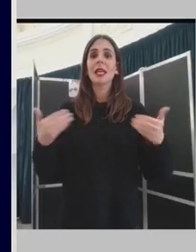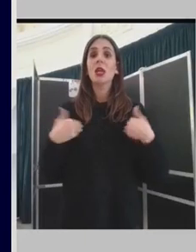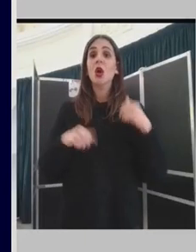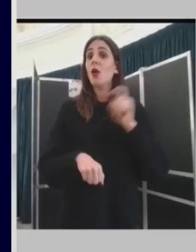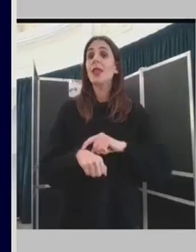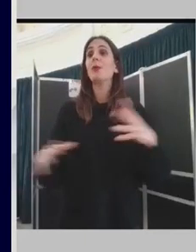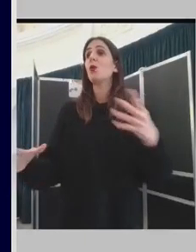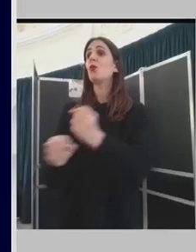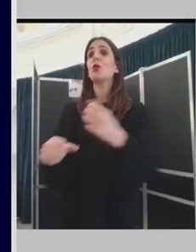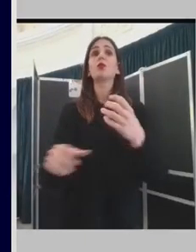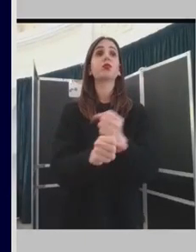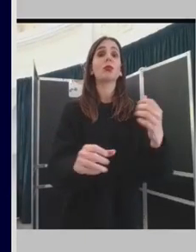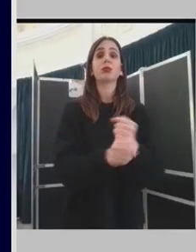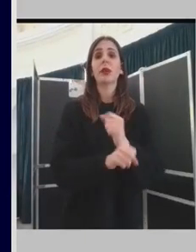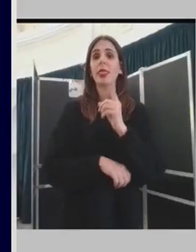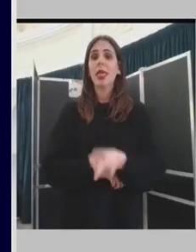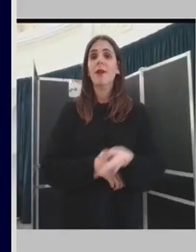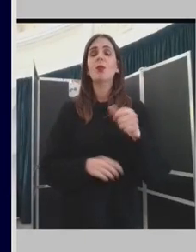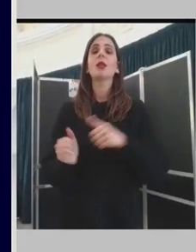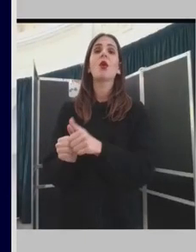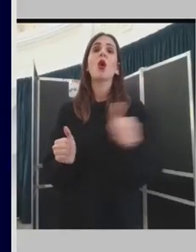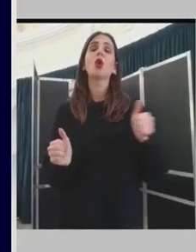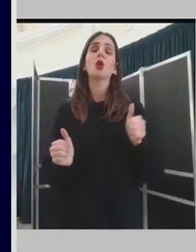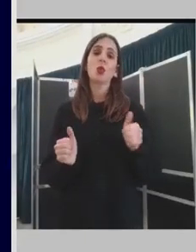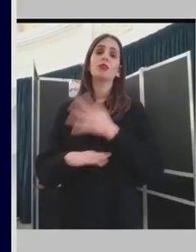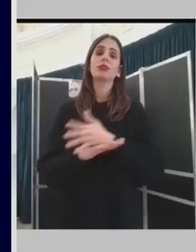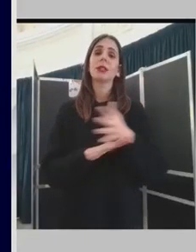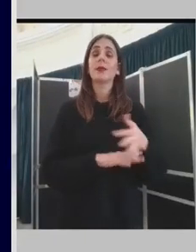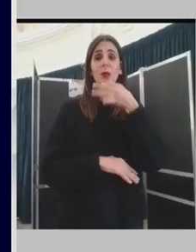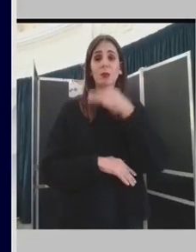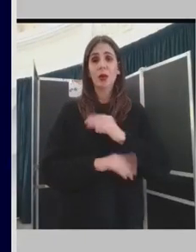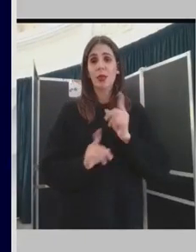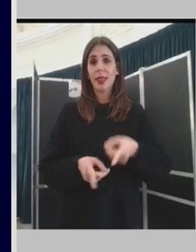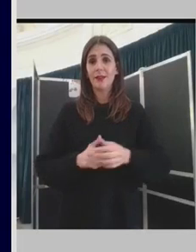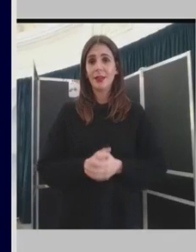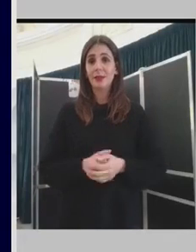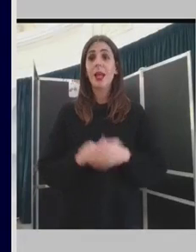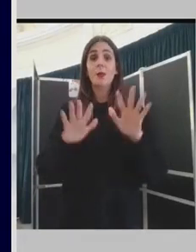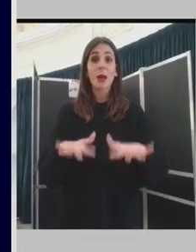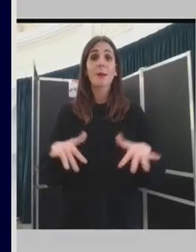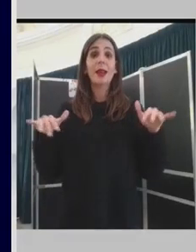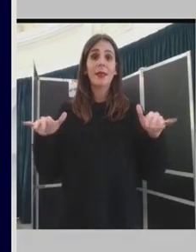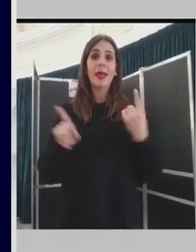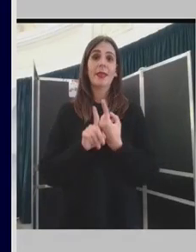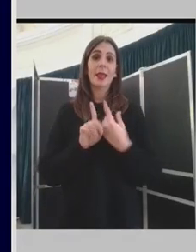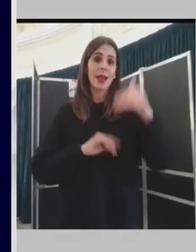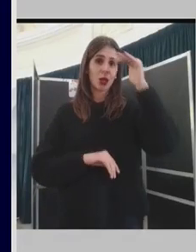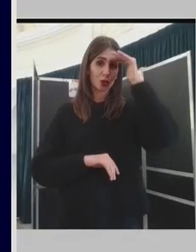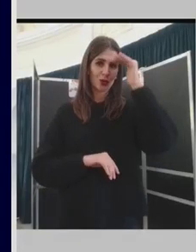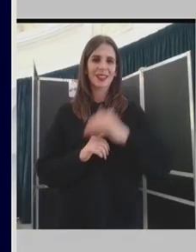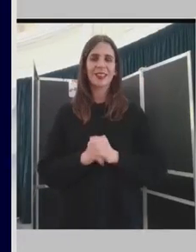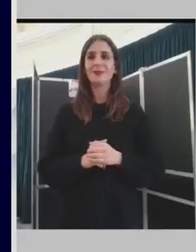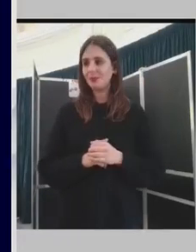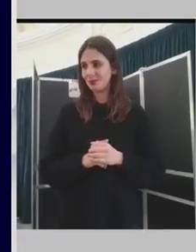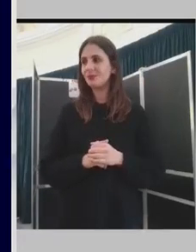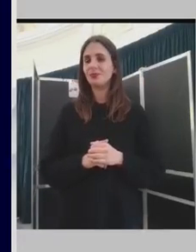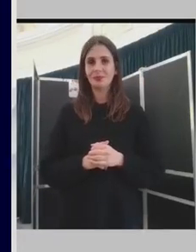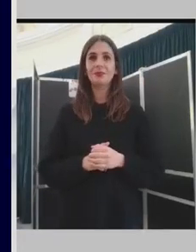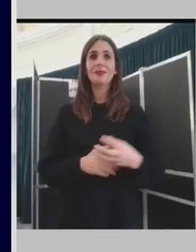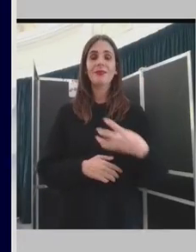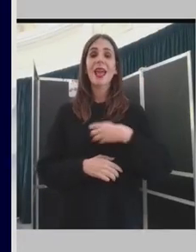però per dare la possibilità di intervenire a tutti e che tutti abbiano una platea che ascolti, cioè è fondamentale il rispetto ai tempi e la sintesi.